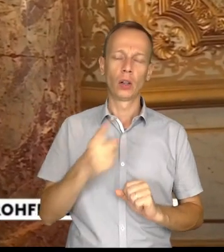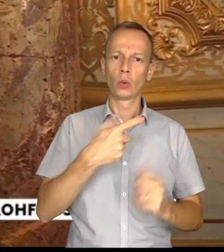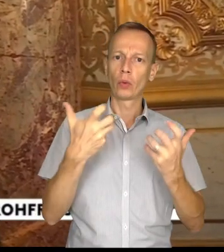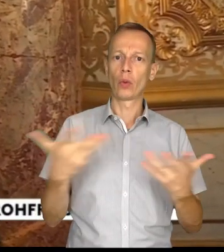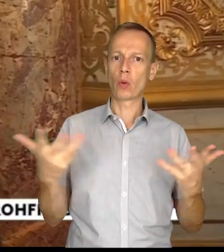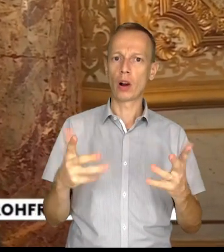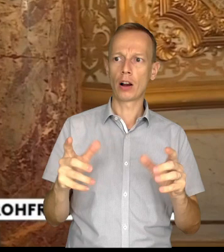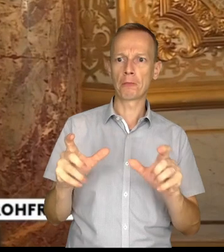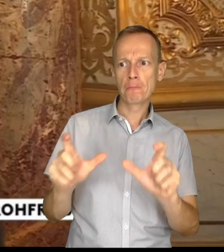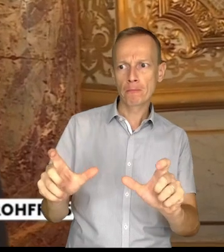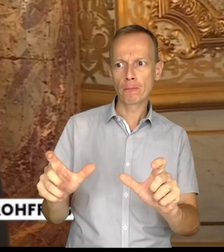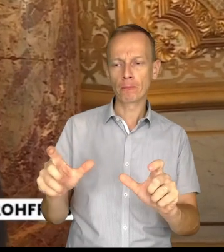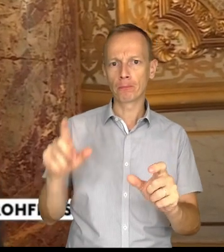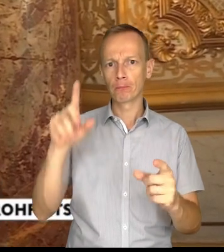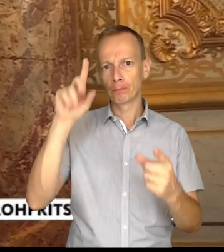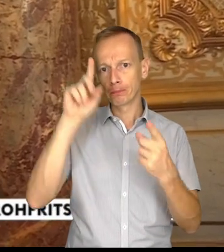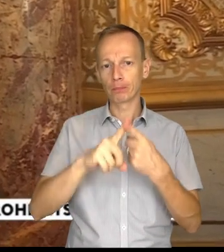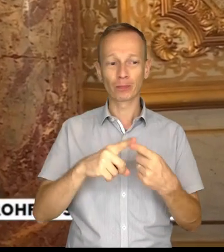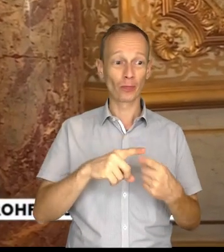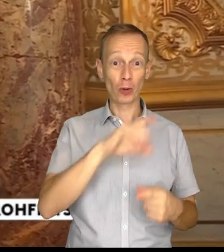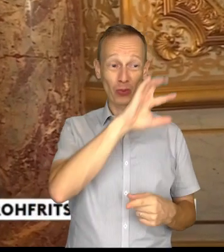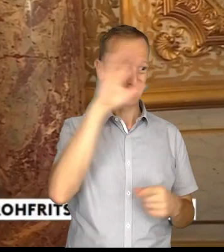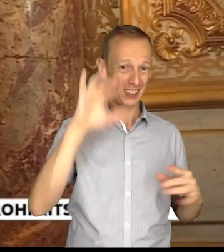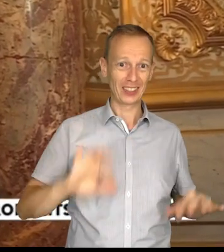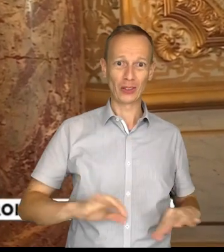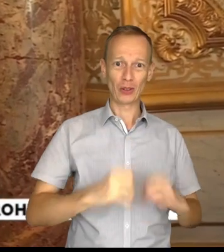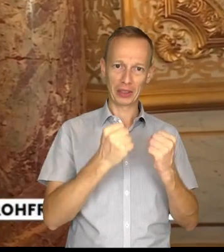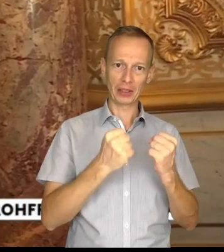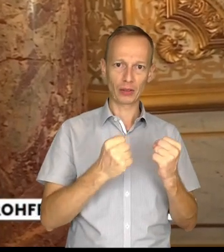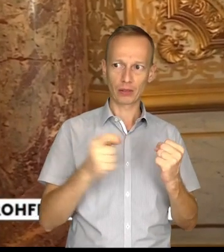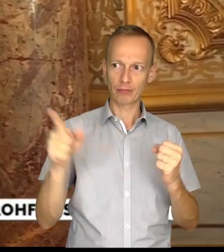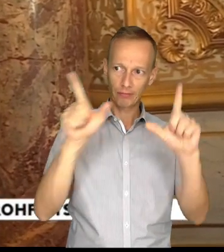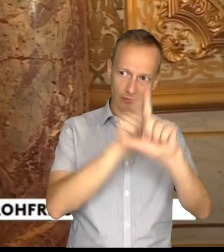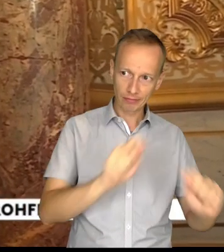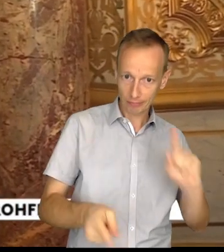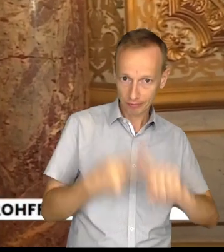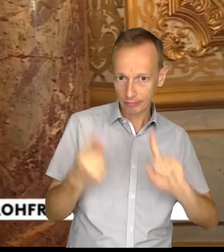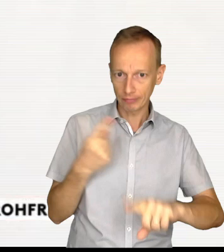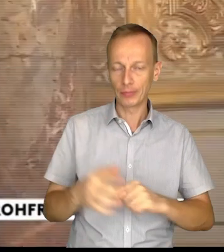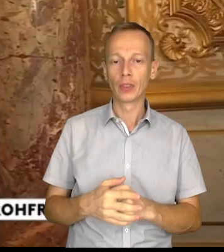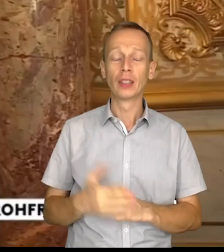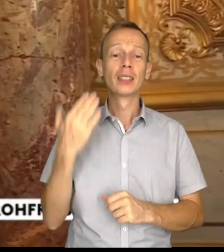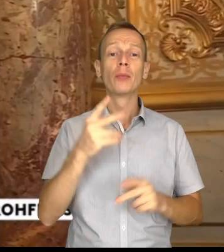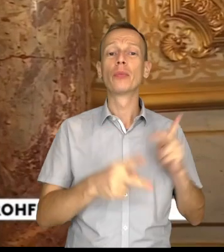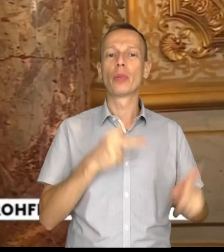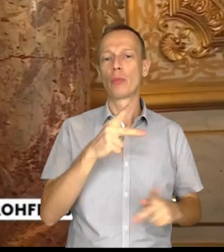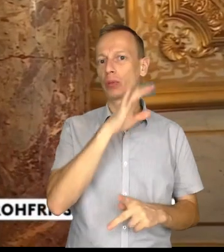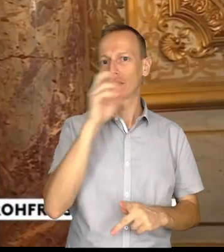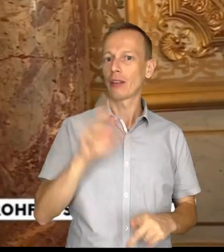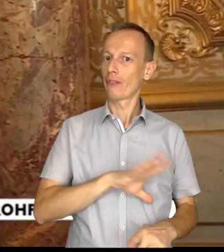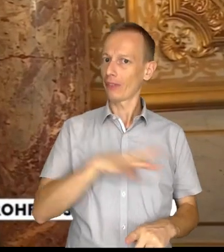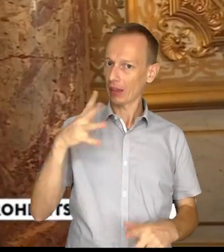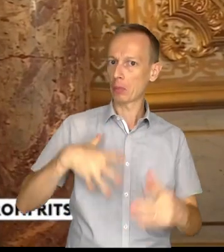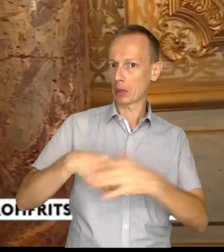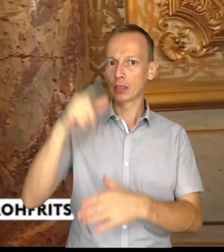fois les vigies pour que les compétences polynésiennes soient bien entendu respectées. Le peuple polynésien qui est